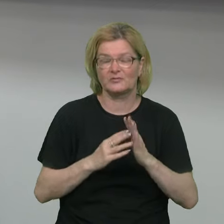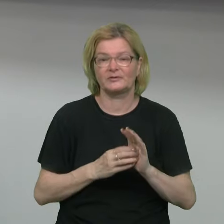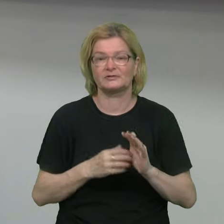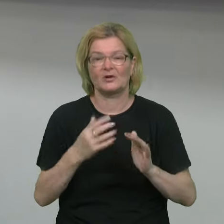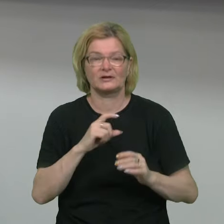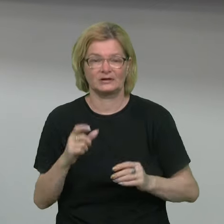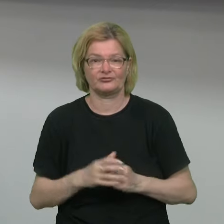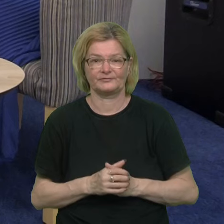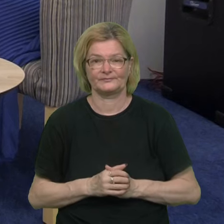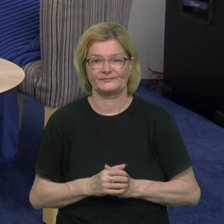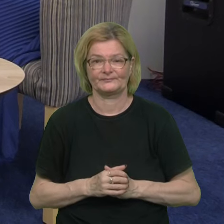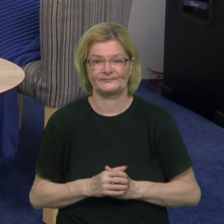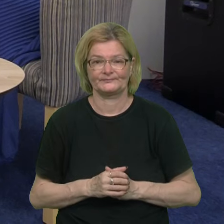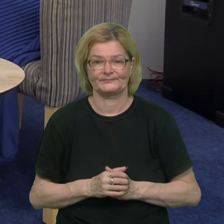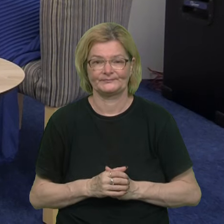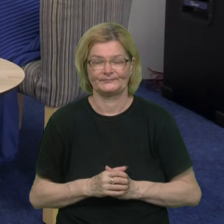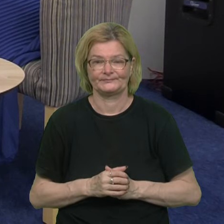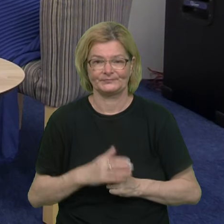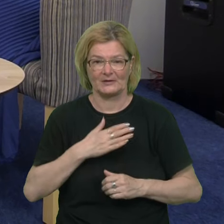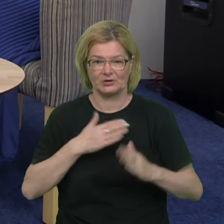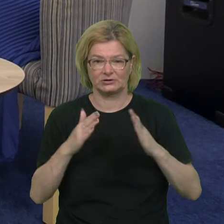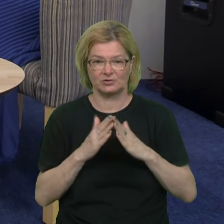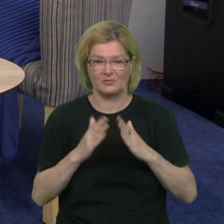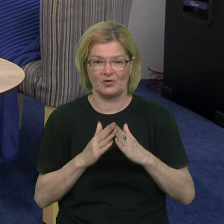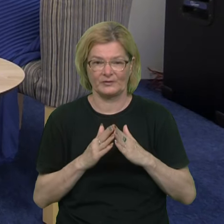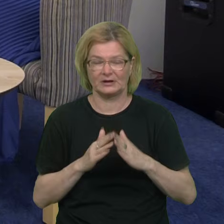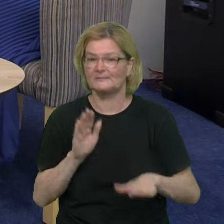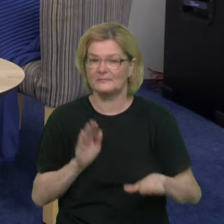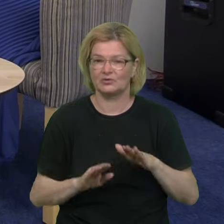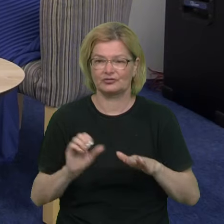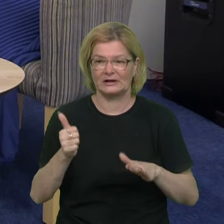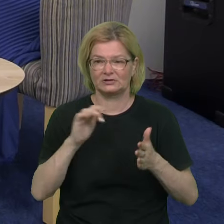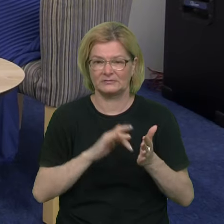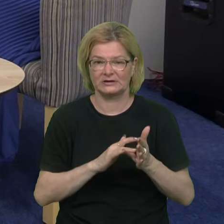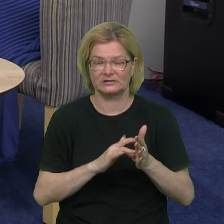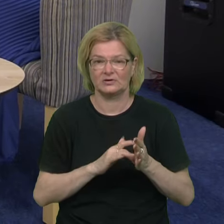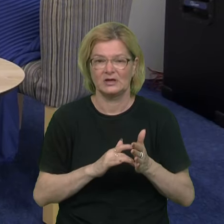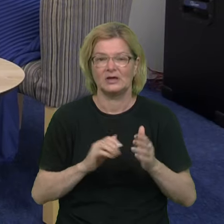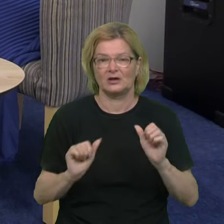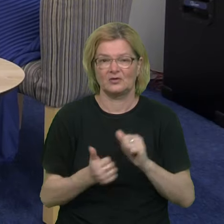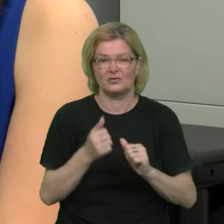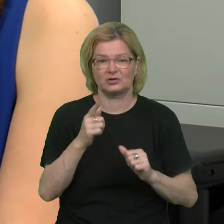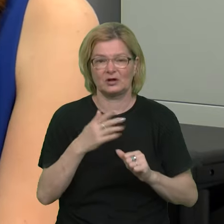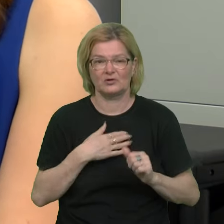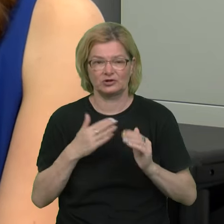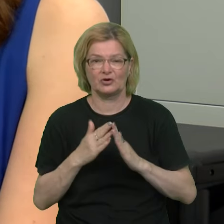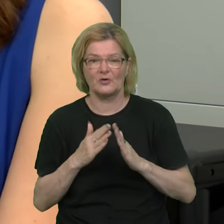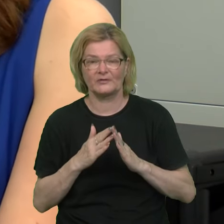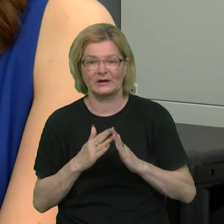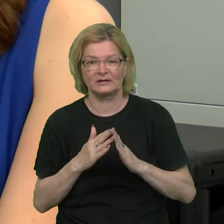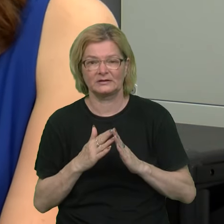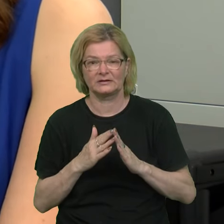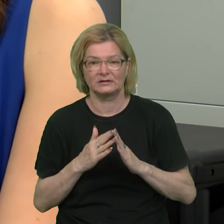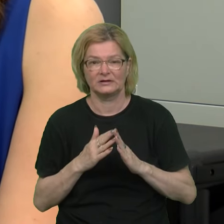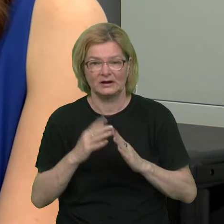tvojoj domovini, pa eto možda par riječi o tome. U mojoj domovini, možda jedino mjesto gdje je gore nego kod vas, to je u